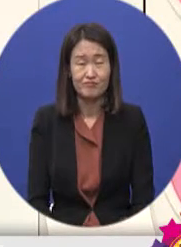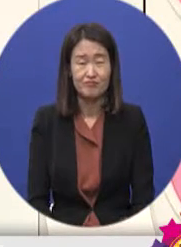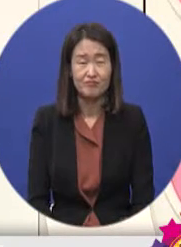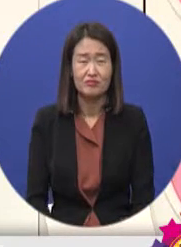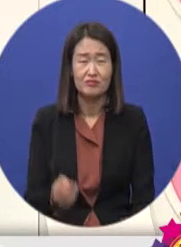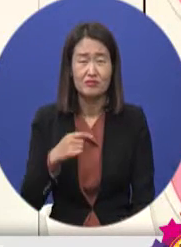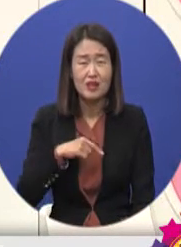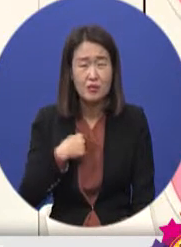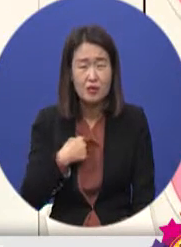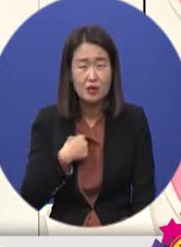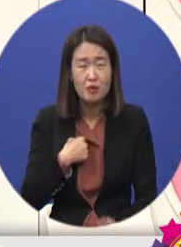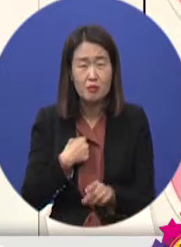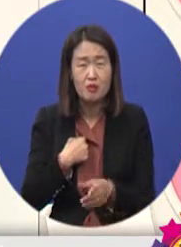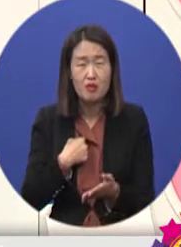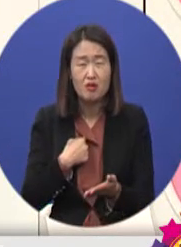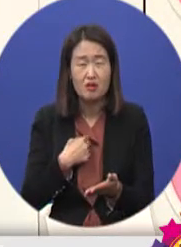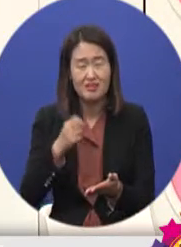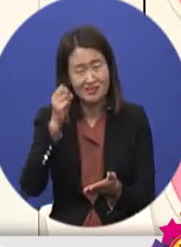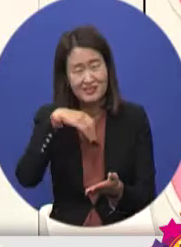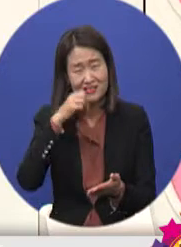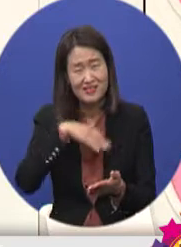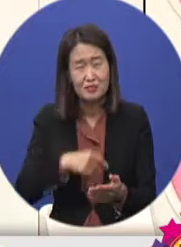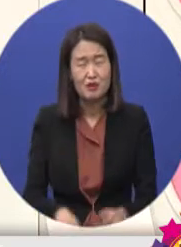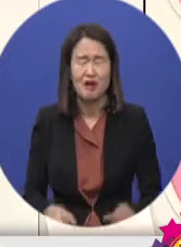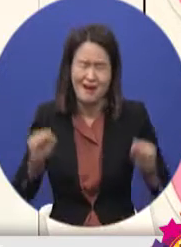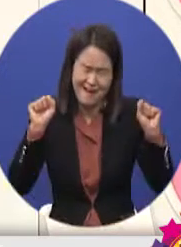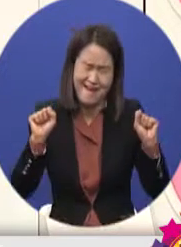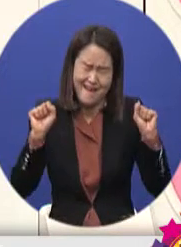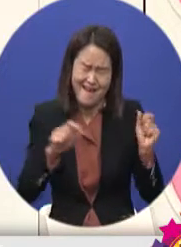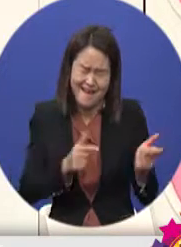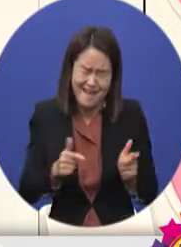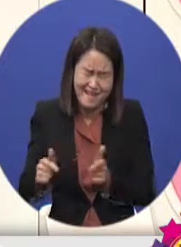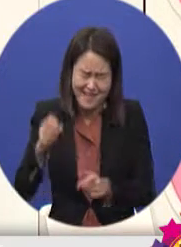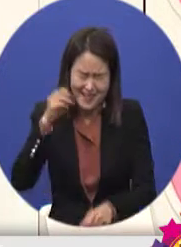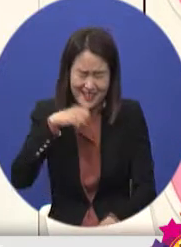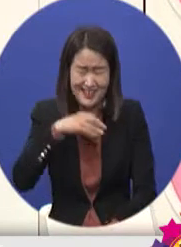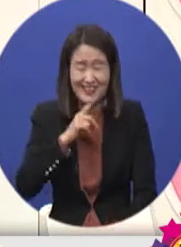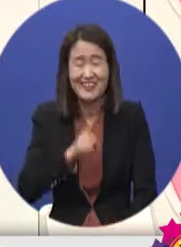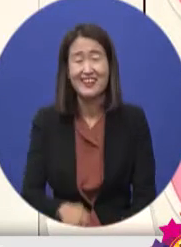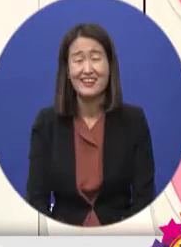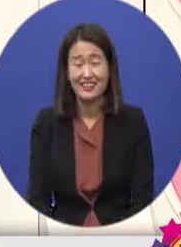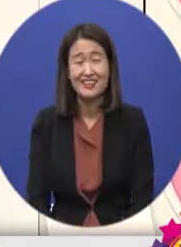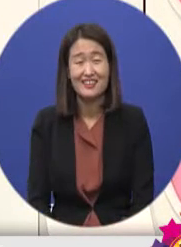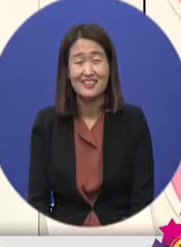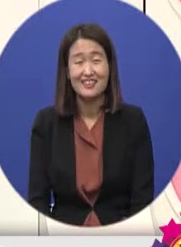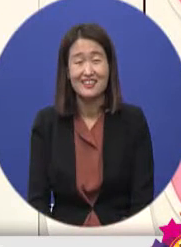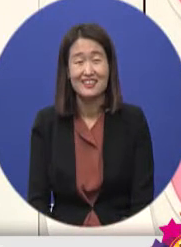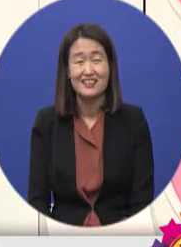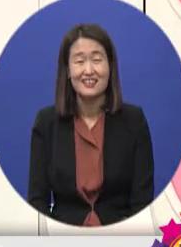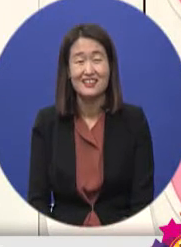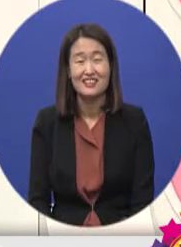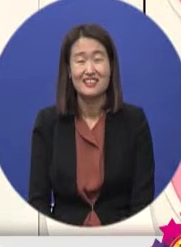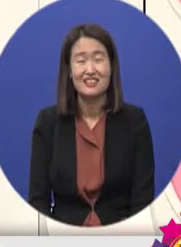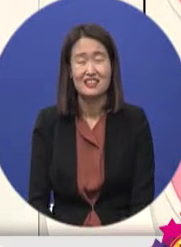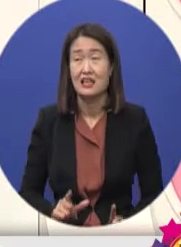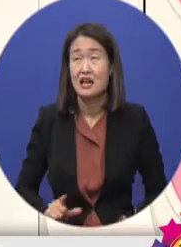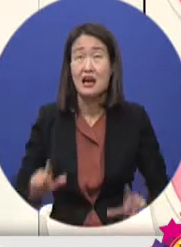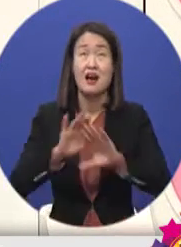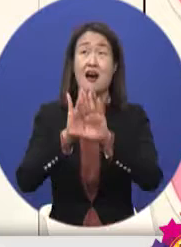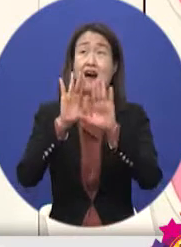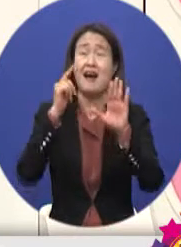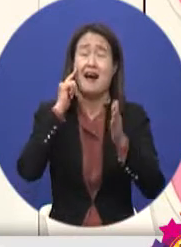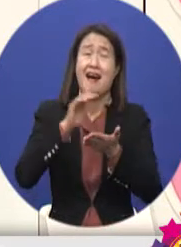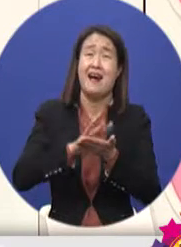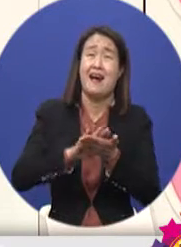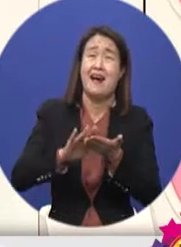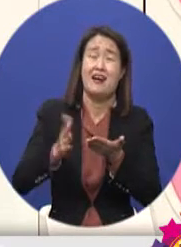이게 나는 병이 아니니까. 그냥 그러게요. 막 운동하고 막 이렇게 저렇게 삽니다. 네. 네. 아이고, 날씨 시원해져도